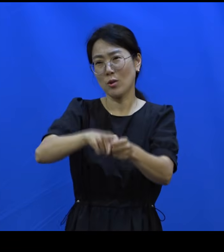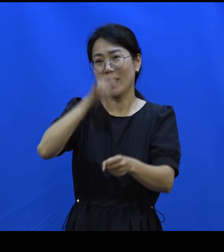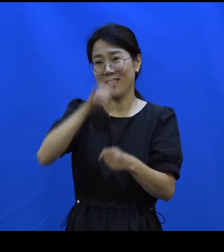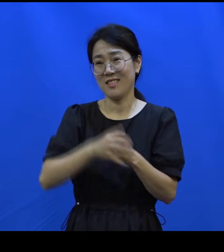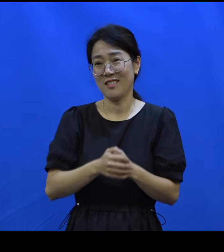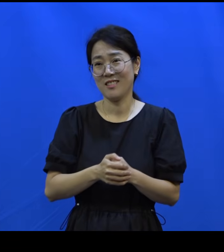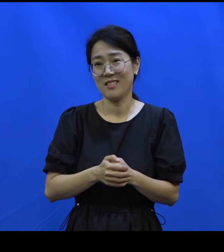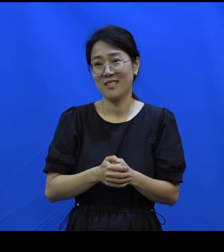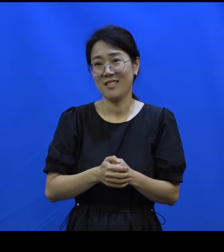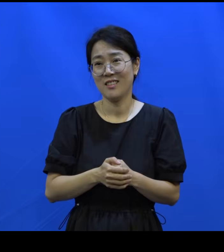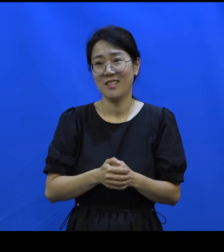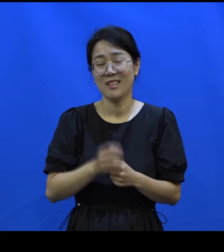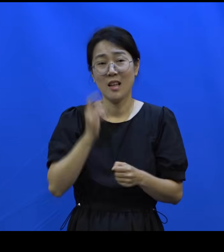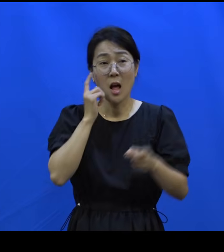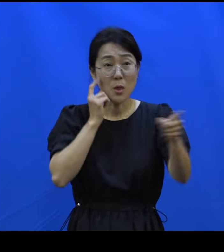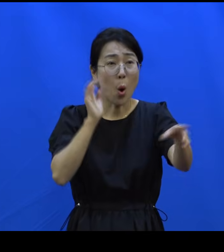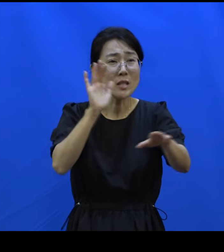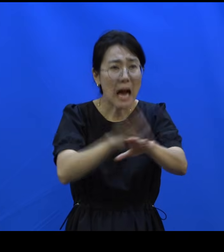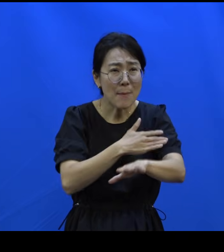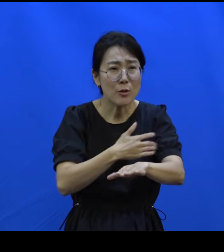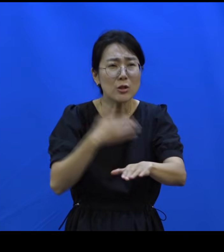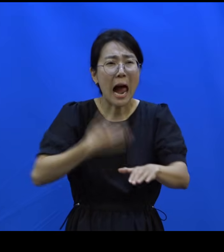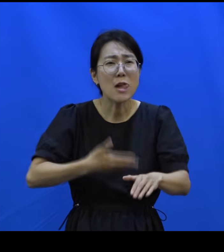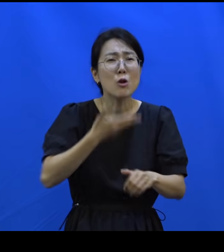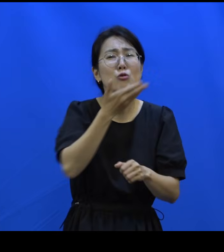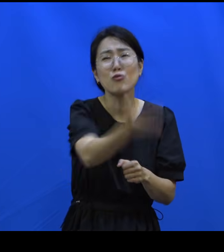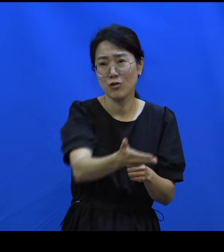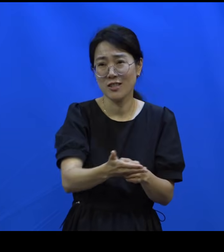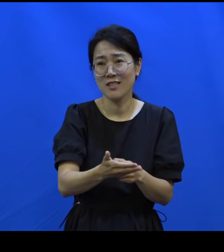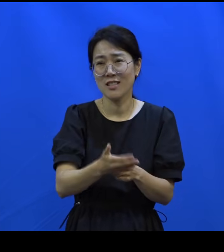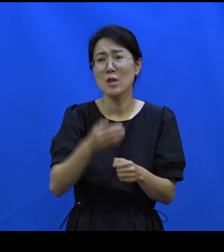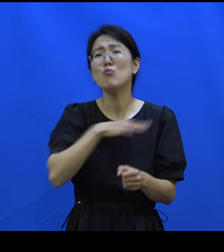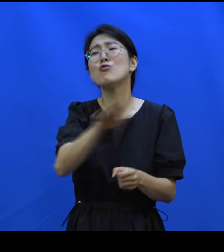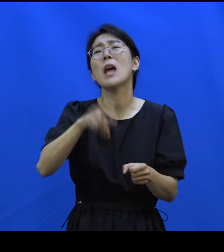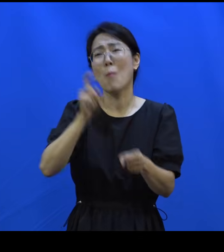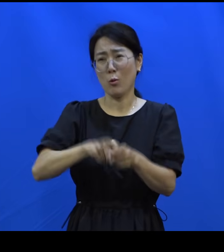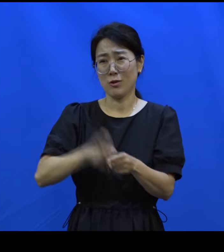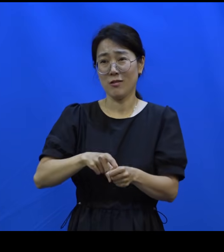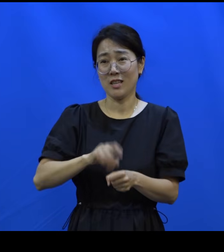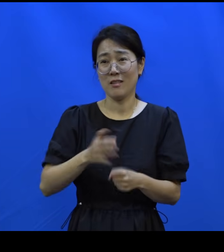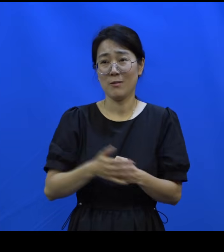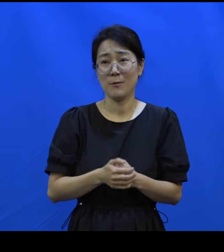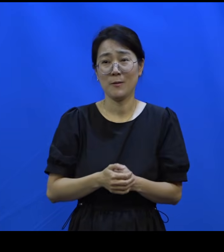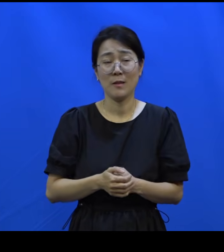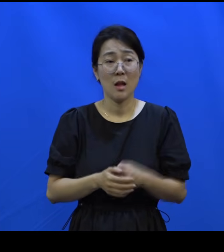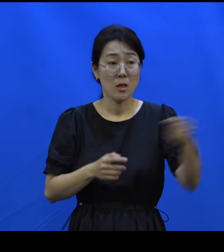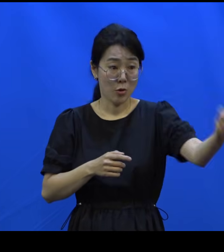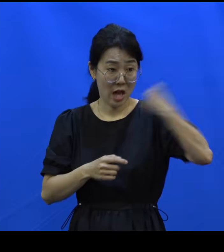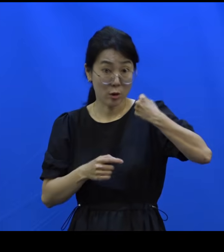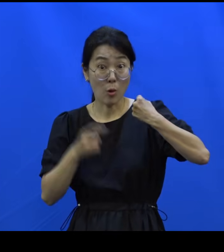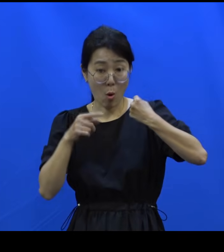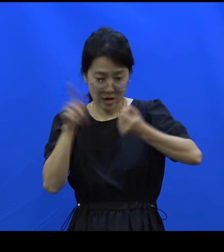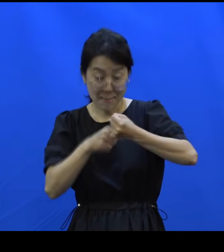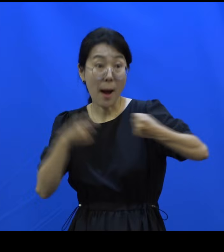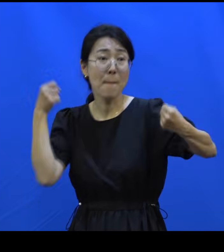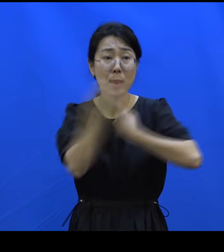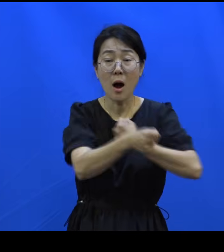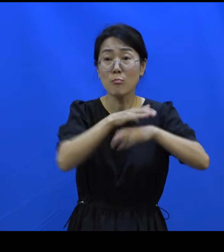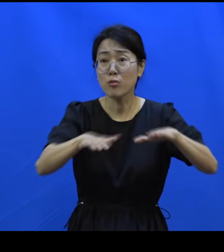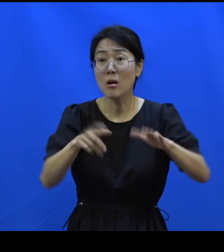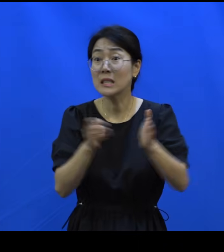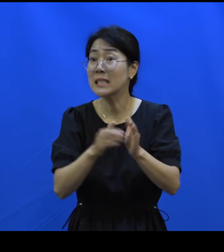끊임없이 모욕하고 조롱하고 침뱉고 하는, 그래서 십자가에 죽으시는 그